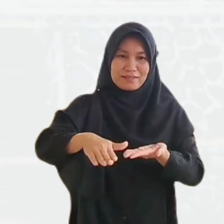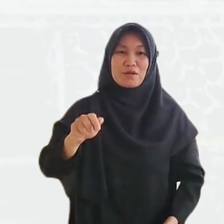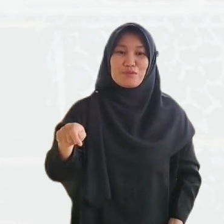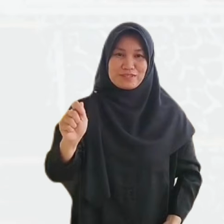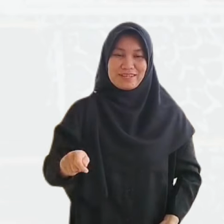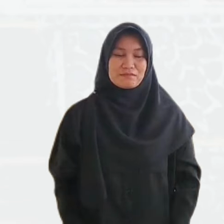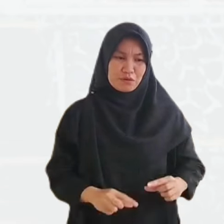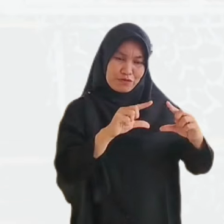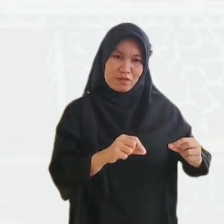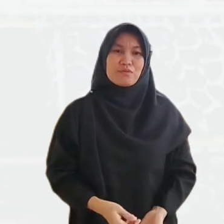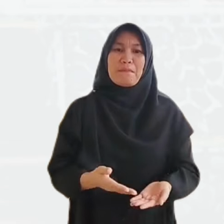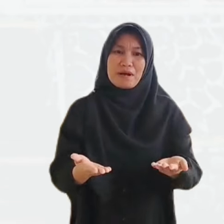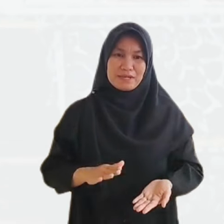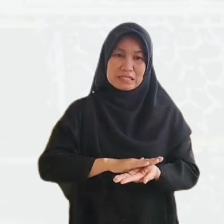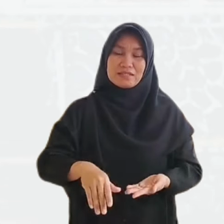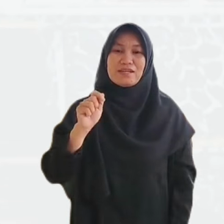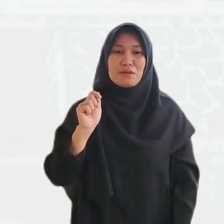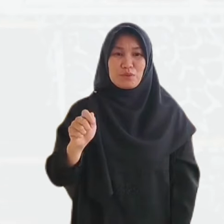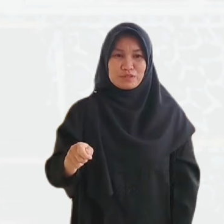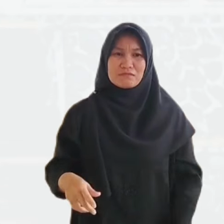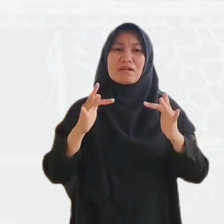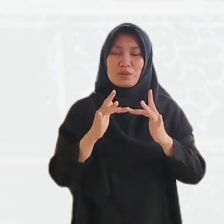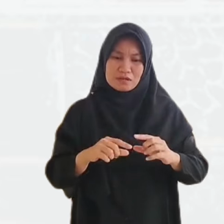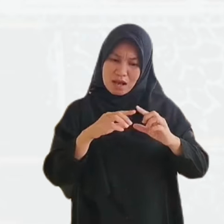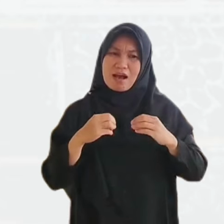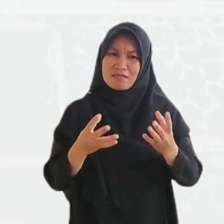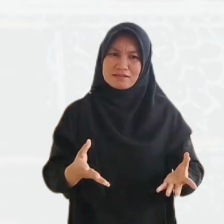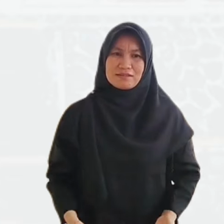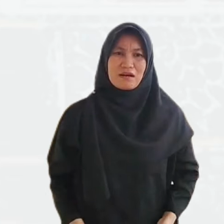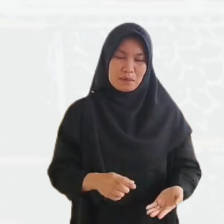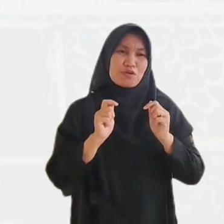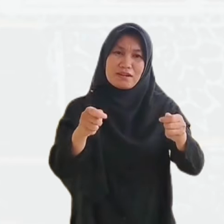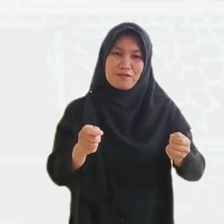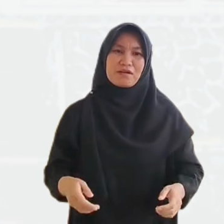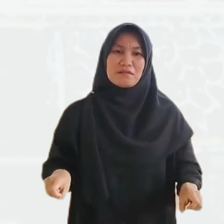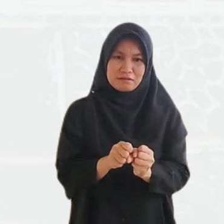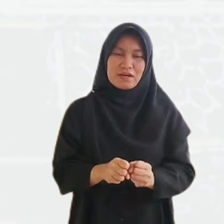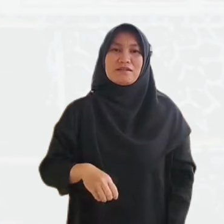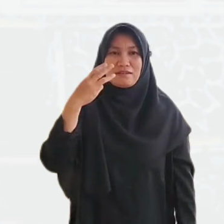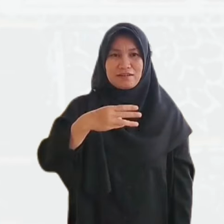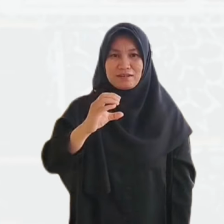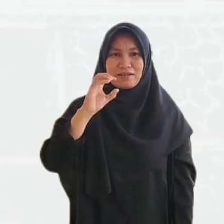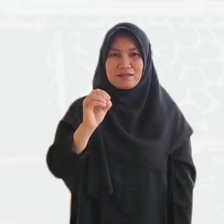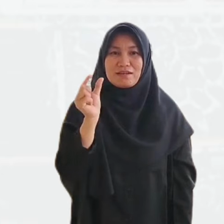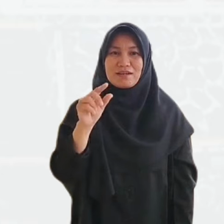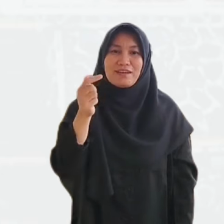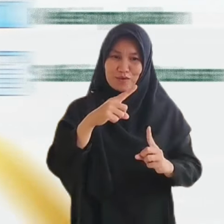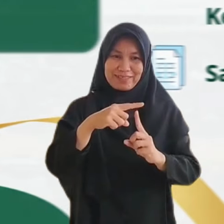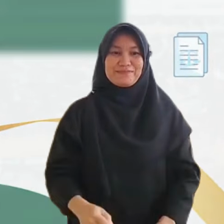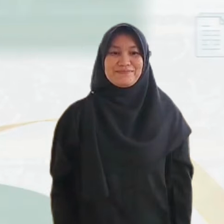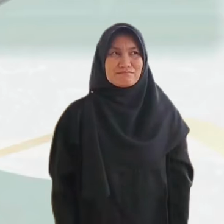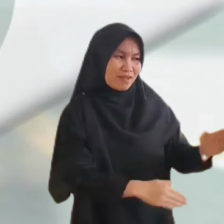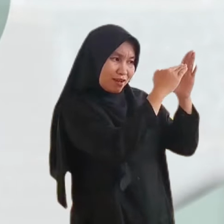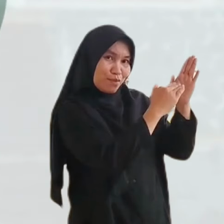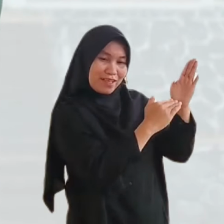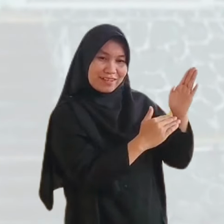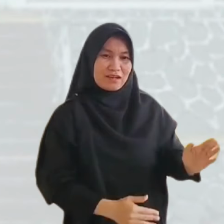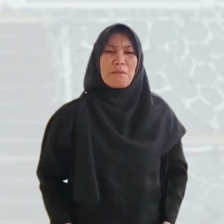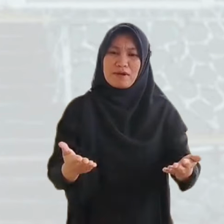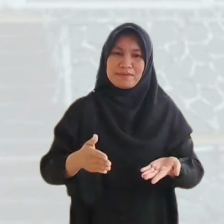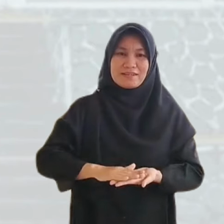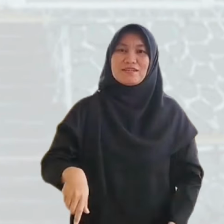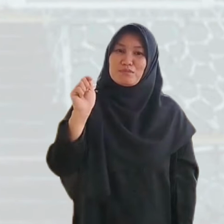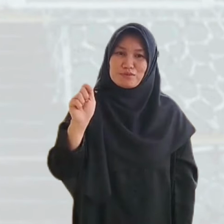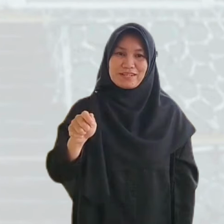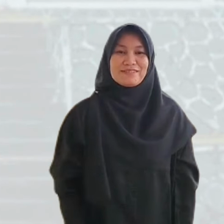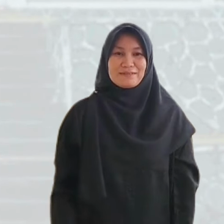pengambilan salinan putusan secara elektronik hanya tersedia untuk perkara yang sudah didaftarkan melalui e-Court. Adapun tata